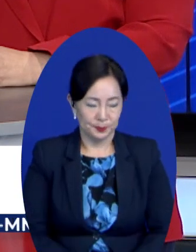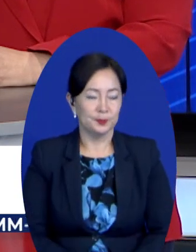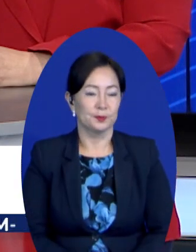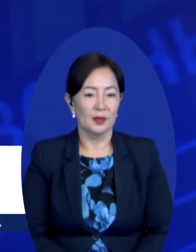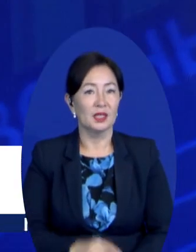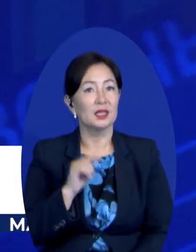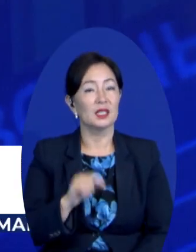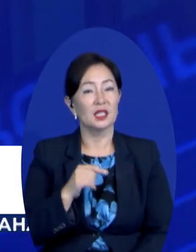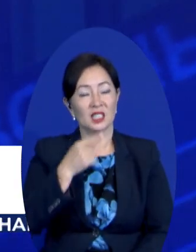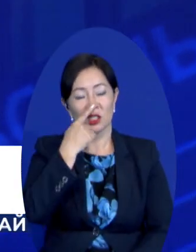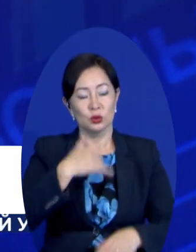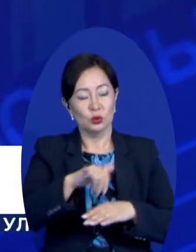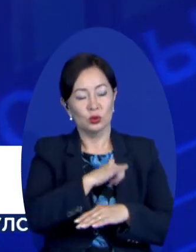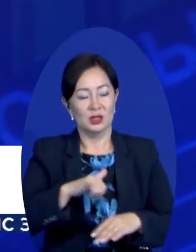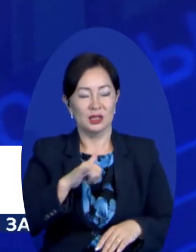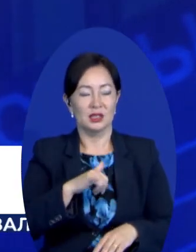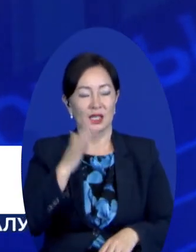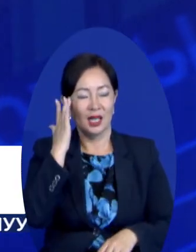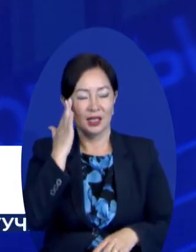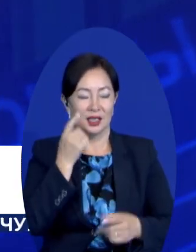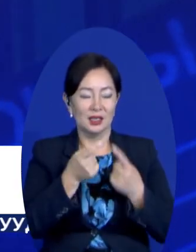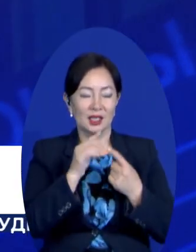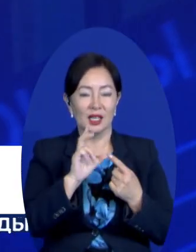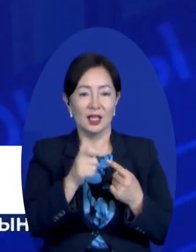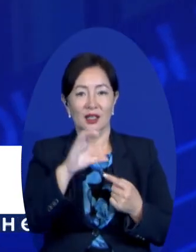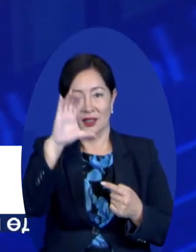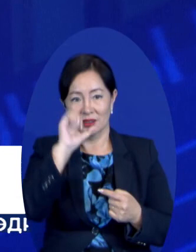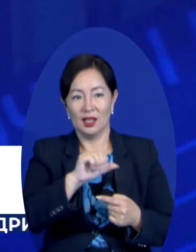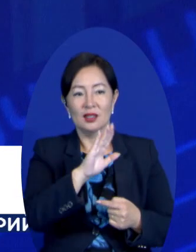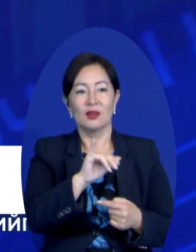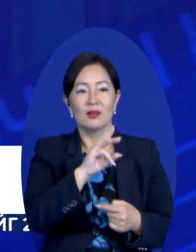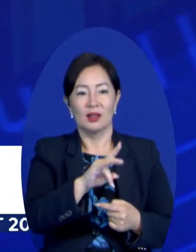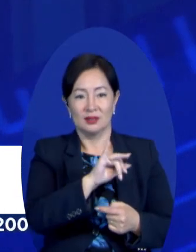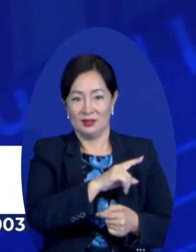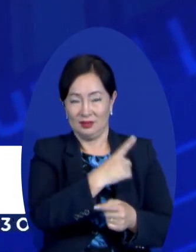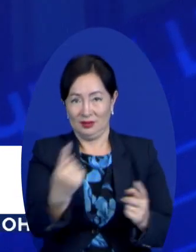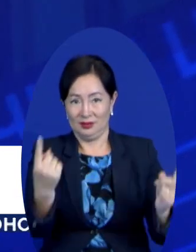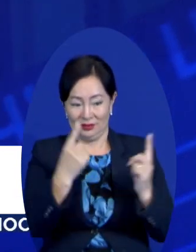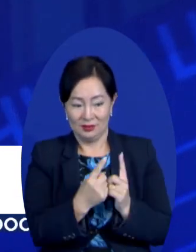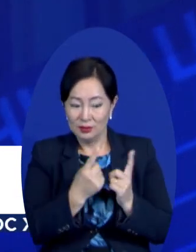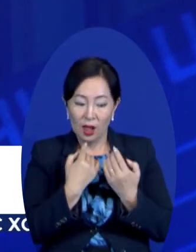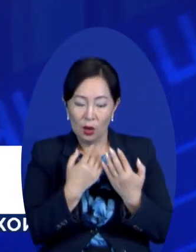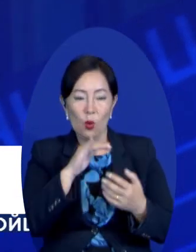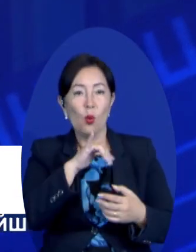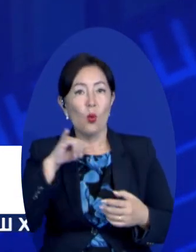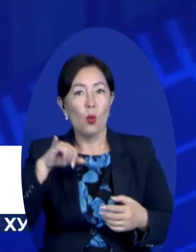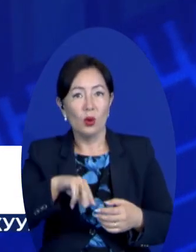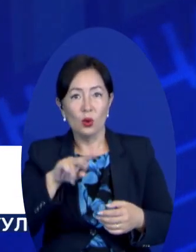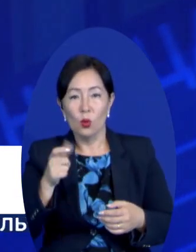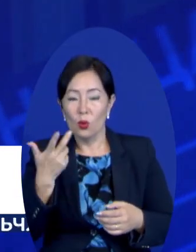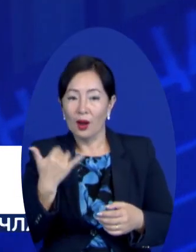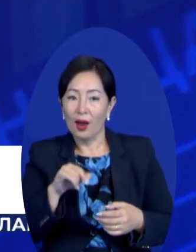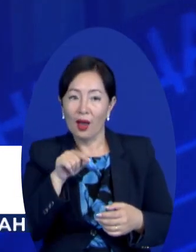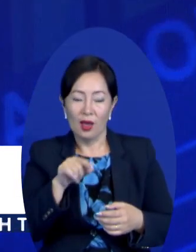Тэгэхээр бүгд найрамдах хятад ард улсын гадаад хэргийн сайд Вангийн айлчлал бол манай уул уурхай салбарт за тэр дундаа нүүрсний салбарт